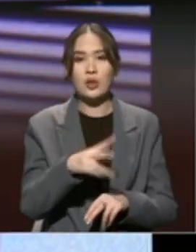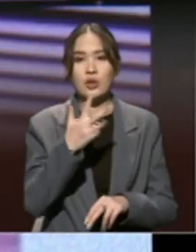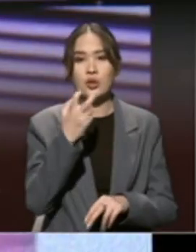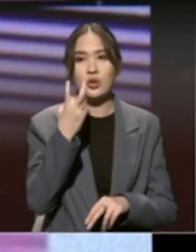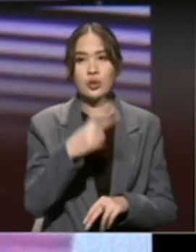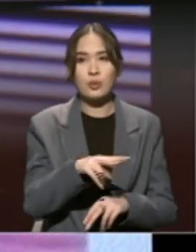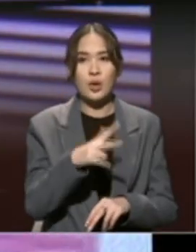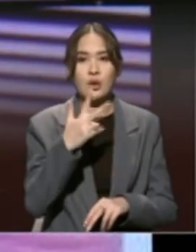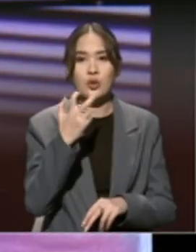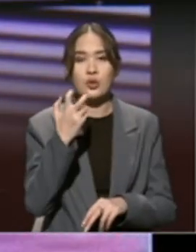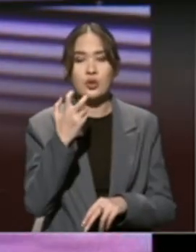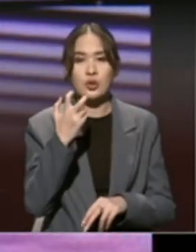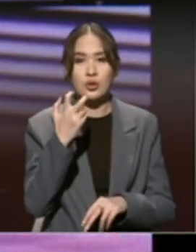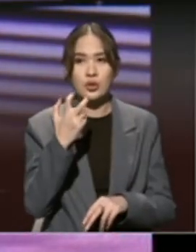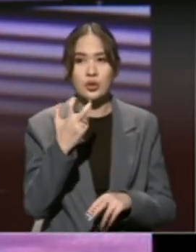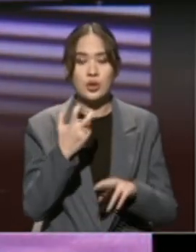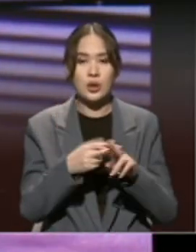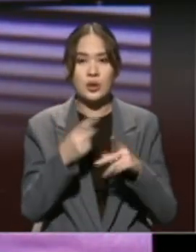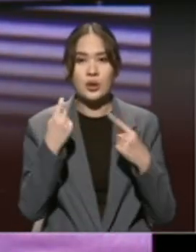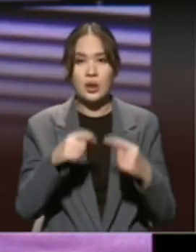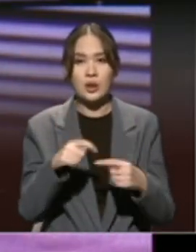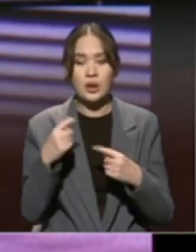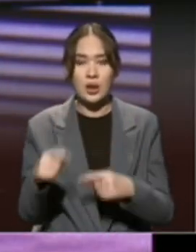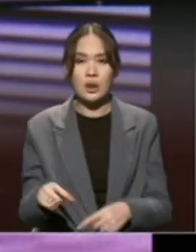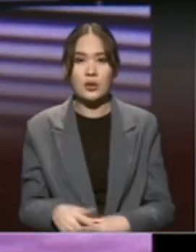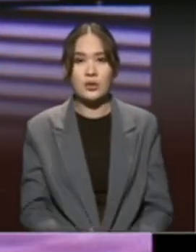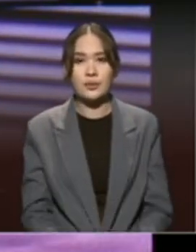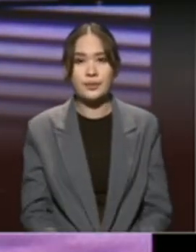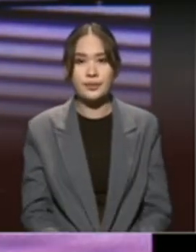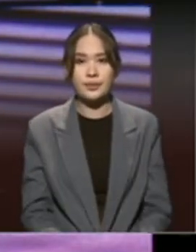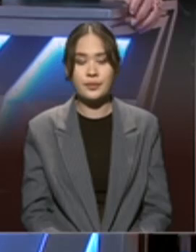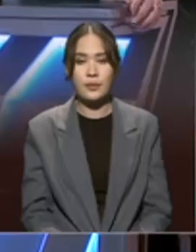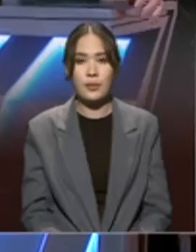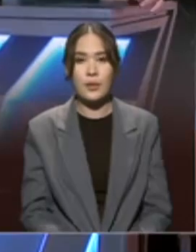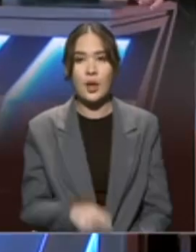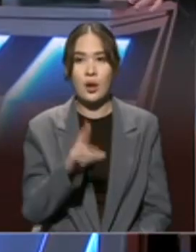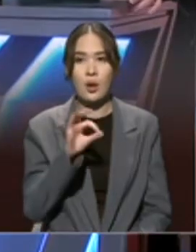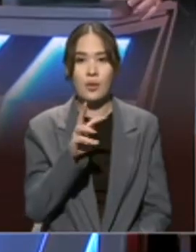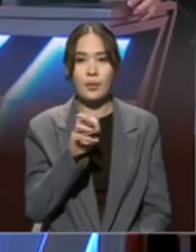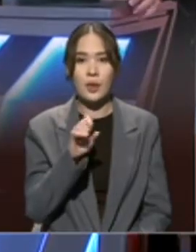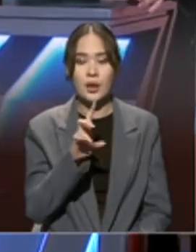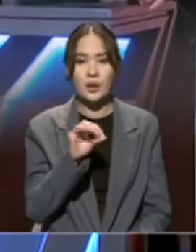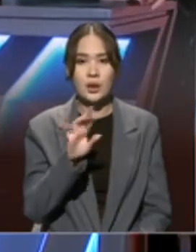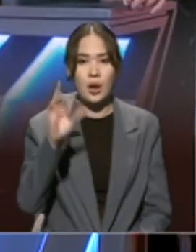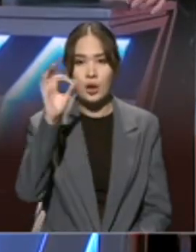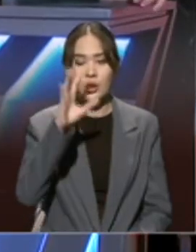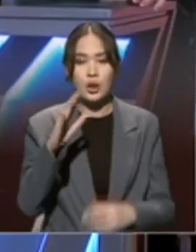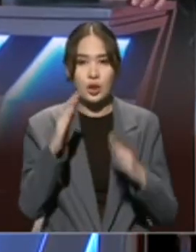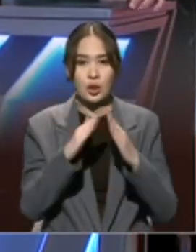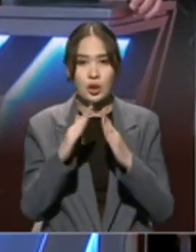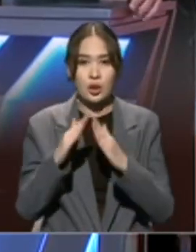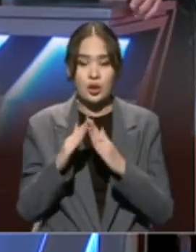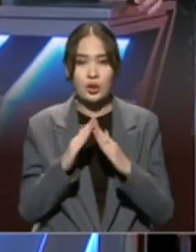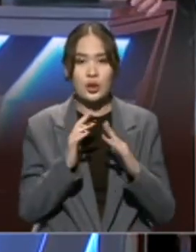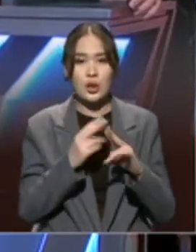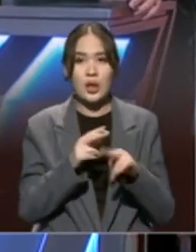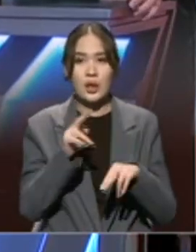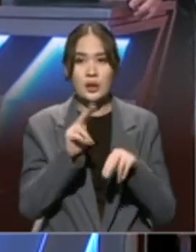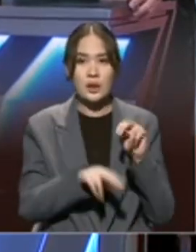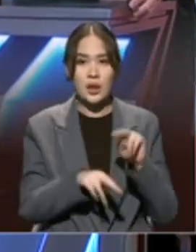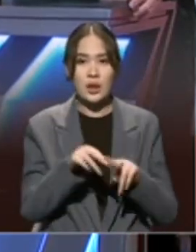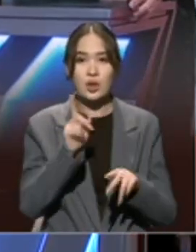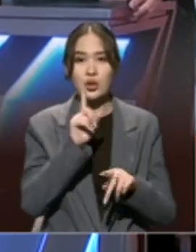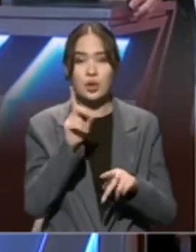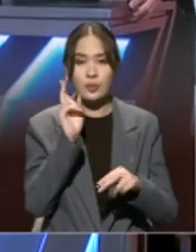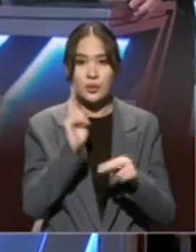320-330 000 сататын ол үйлердің бағасы. Айттым ғой, көбісі компаниялардың бәрі көбісі жаңа үйлерді сатып, үйлерді салып жатқан үйлерді